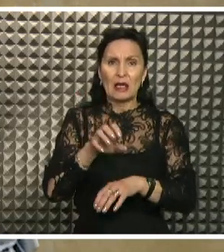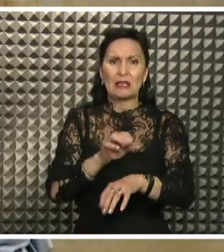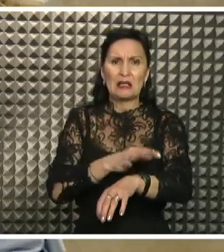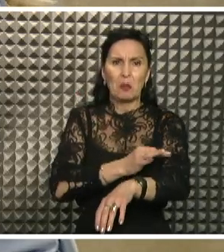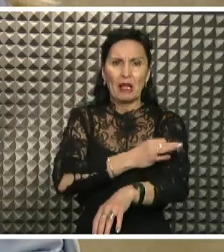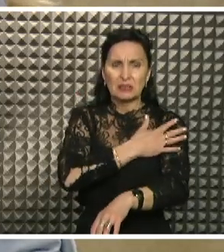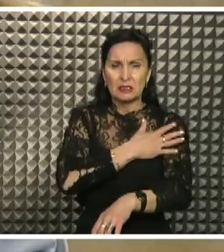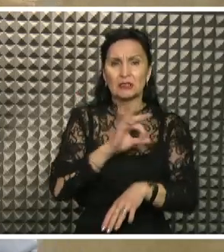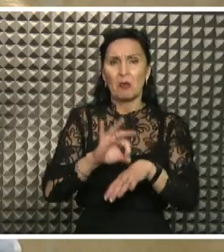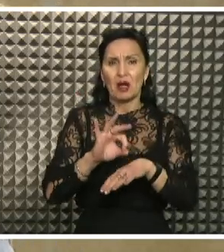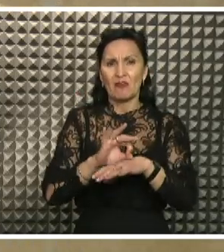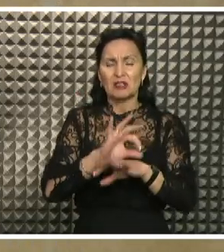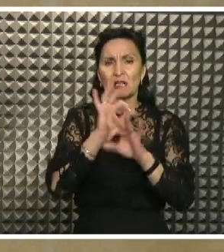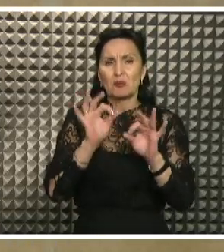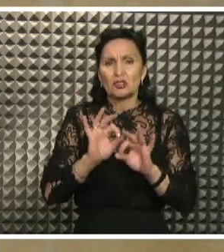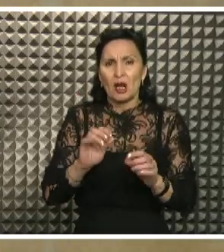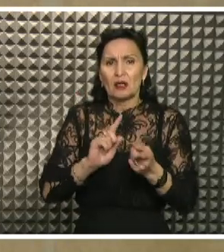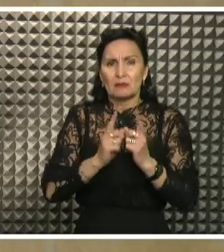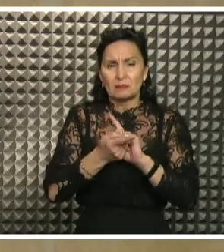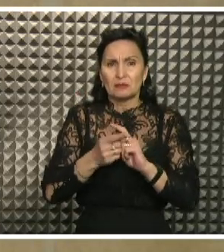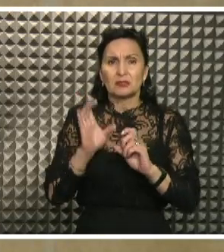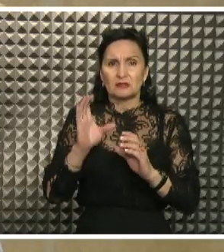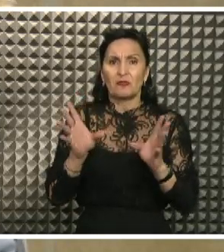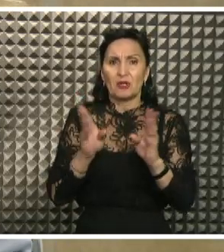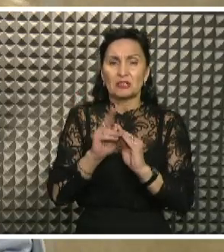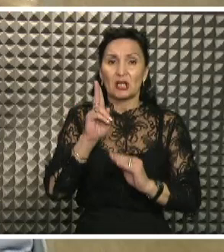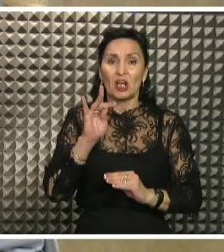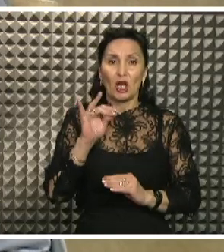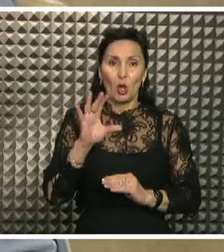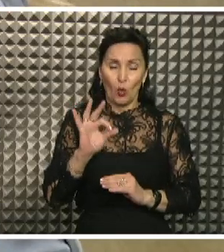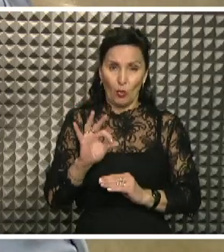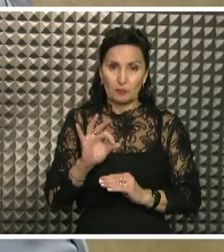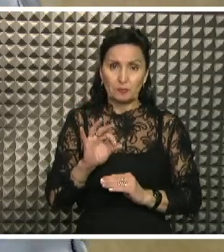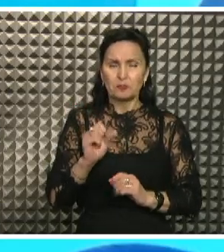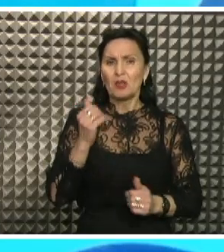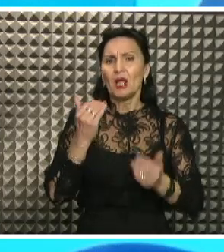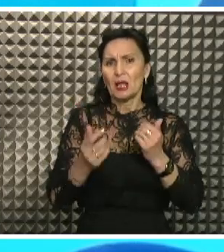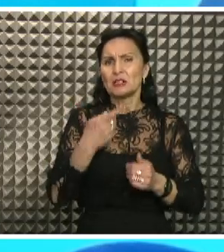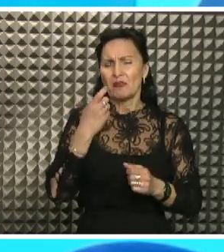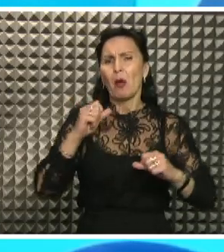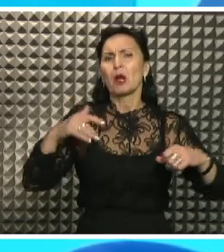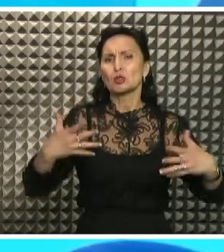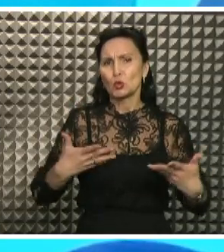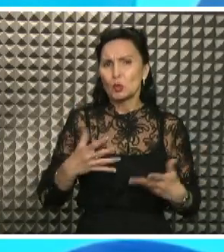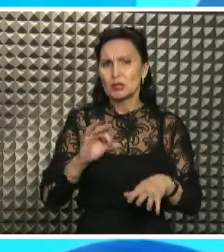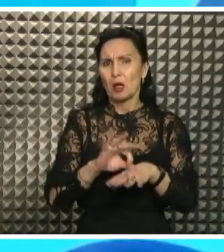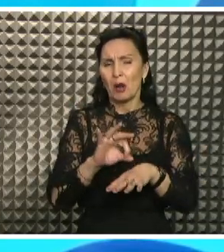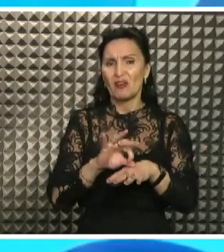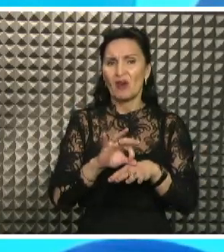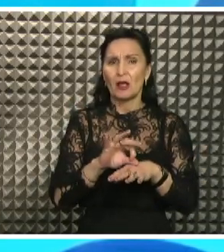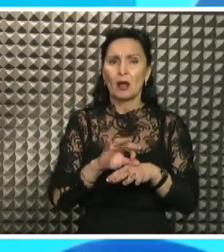Эти заболевания замечательно в комплексной терапии в сочетании с крио регрессируют. А вот если говорить о простудных заболеваниях,